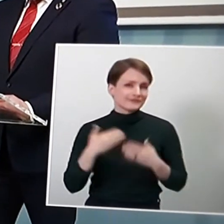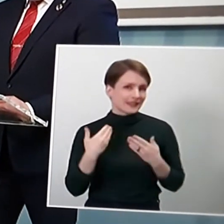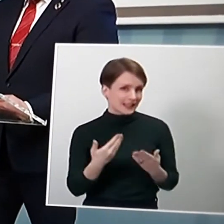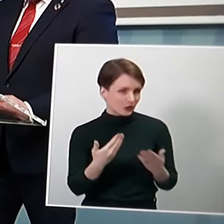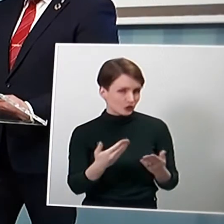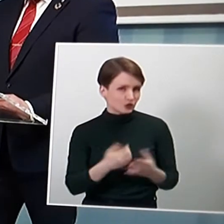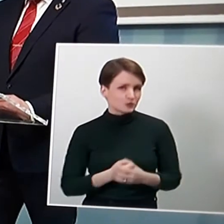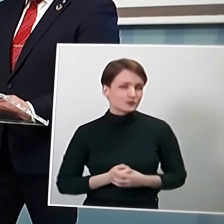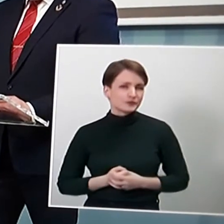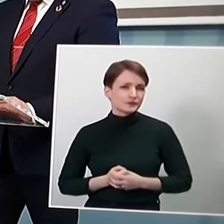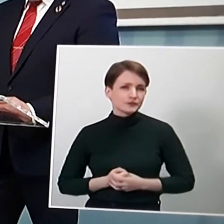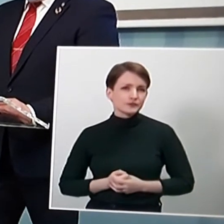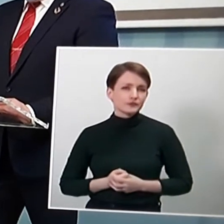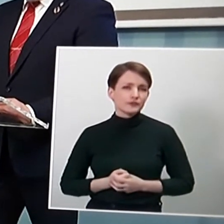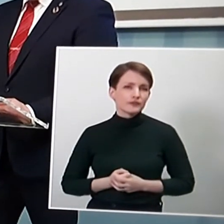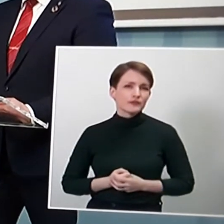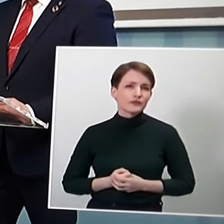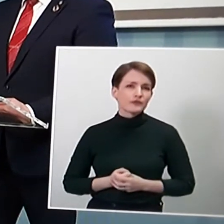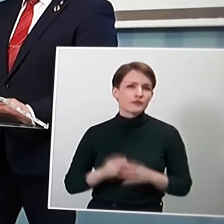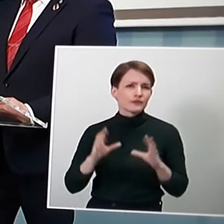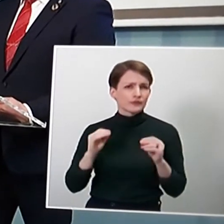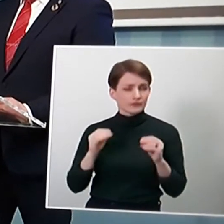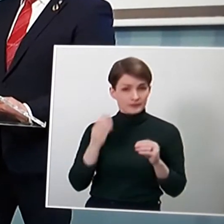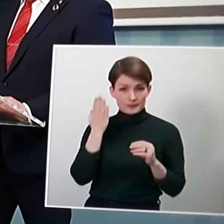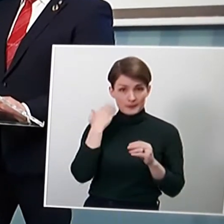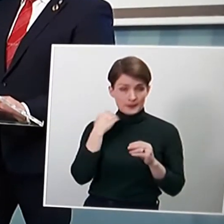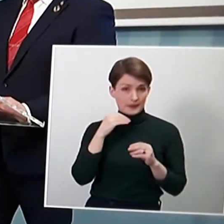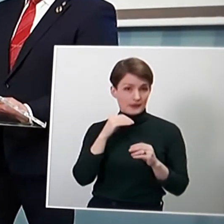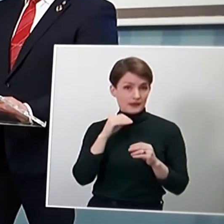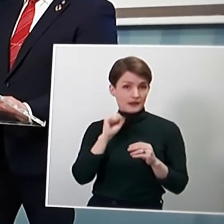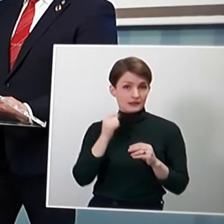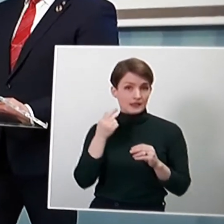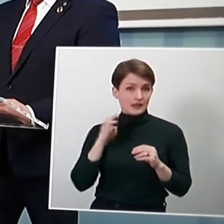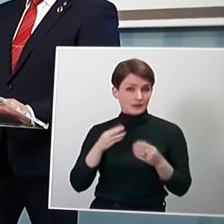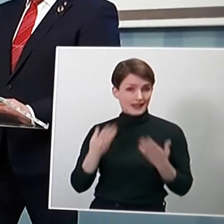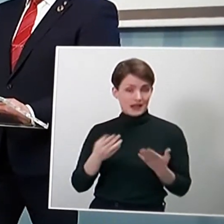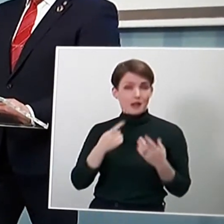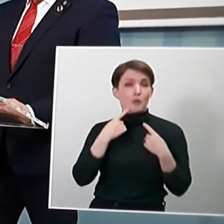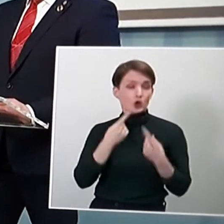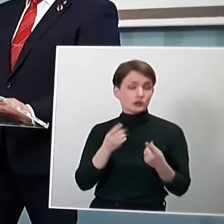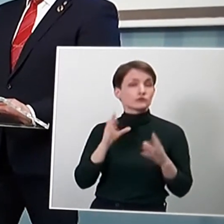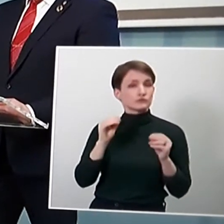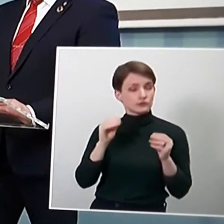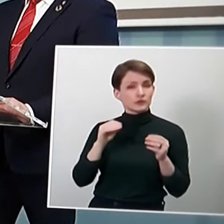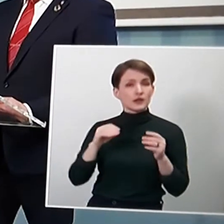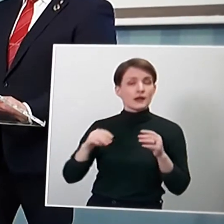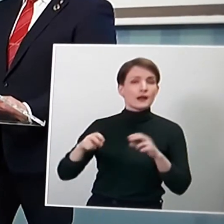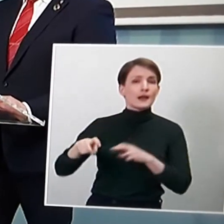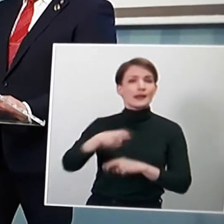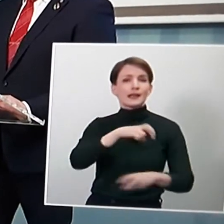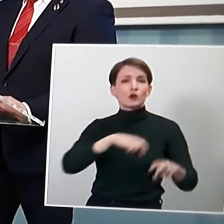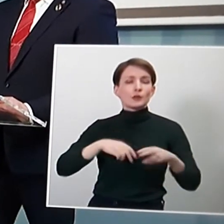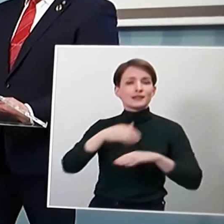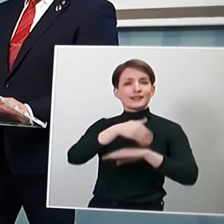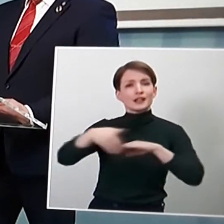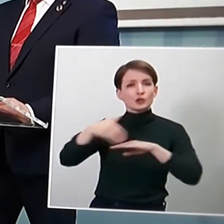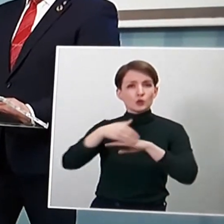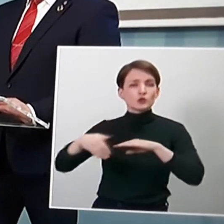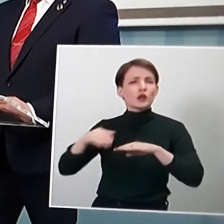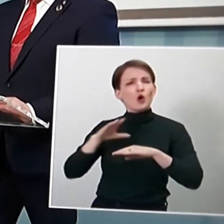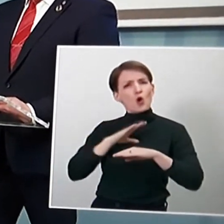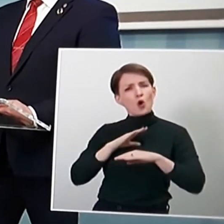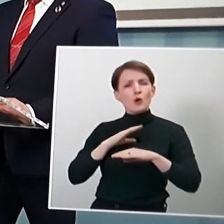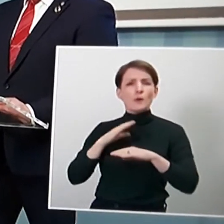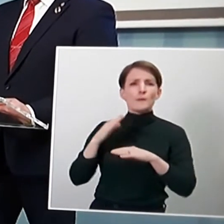Kiitoksia. Niin kuin tässäkin todettiin ja STM myönsi tänään, että nämä liikkumisrajoitukset ovat ikään kuin välillinen keino